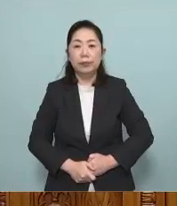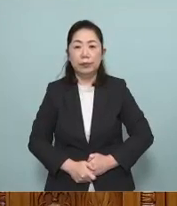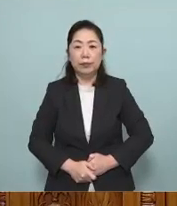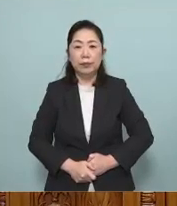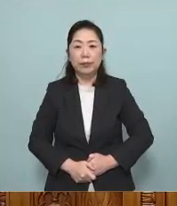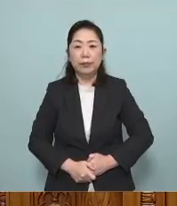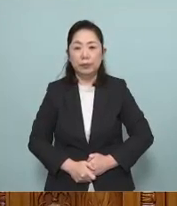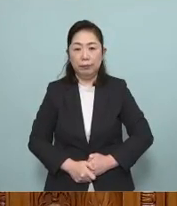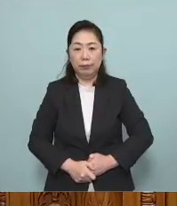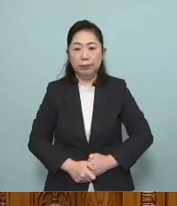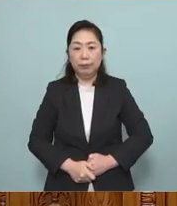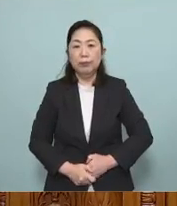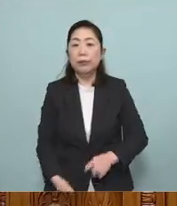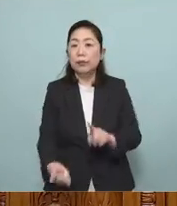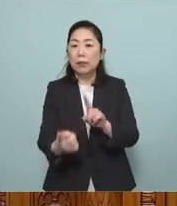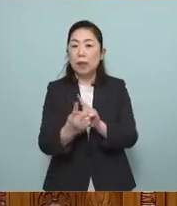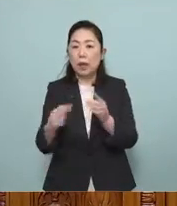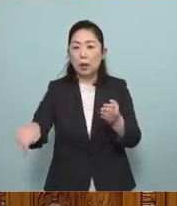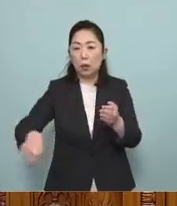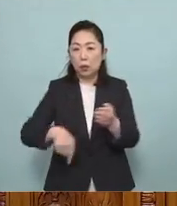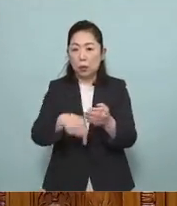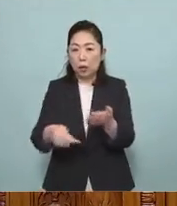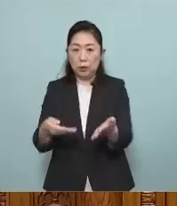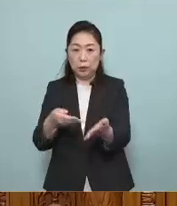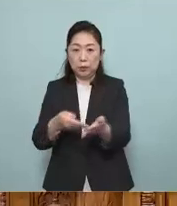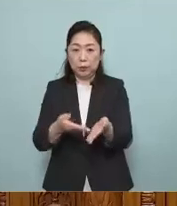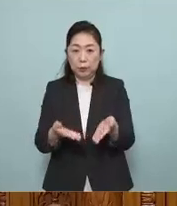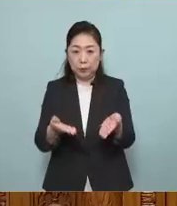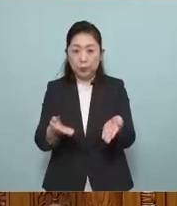具体的な対応について申し上げます。